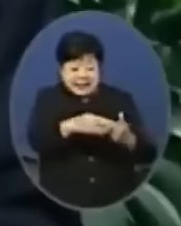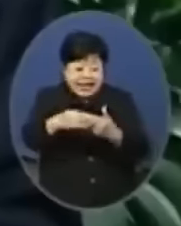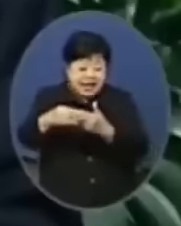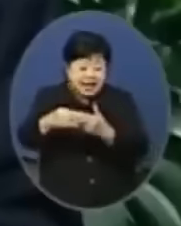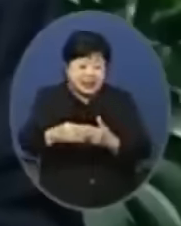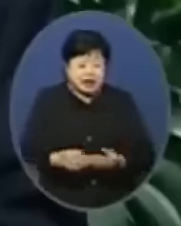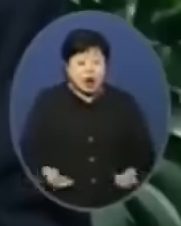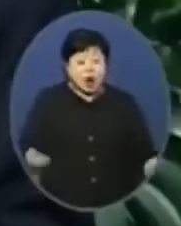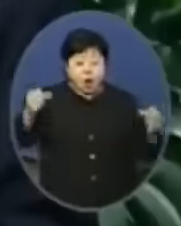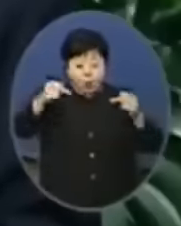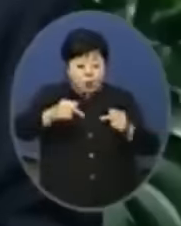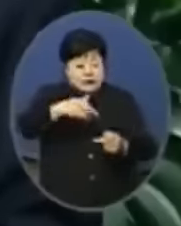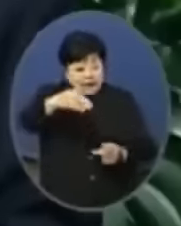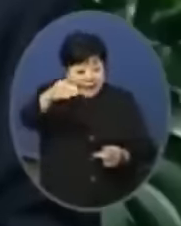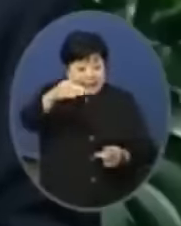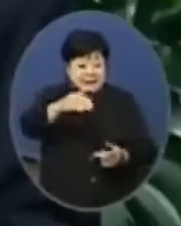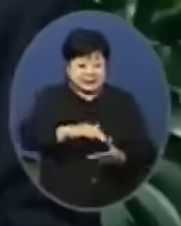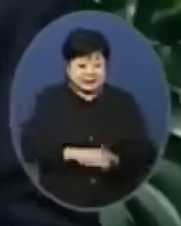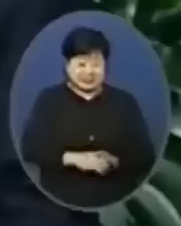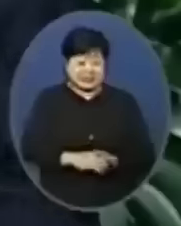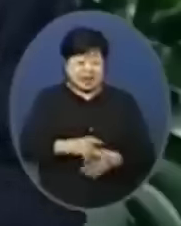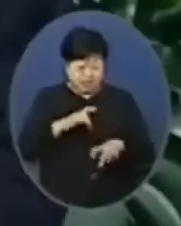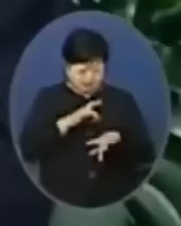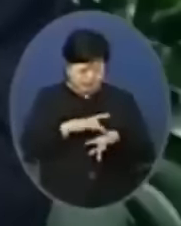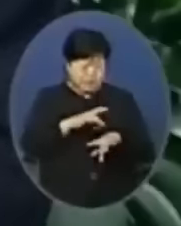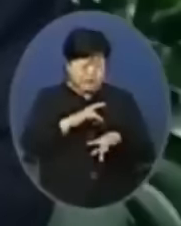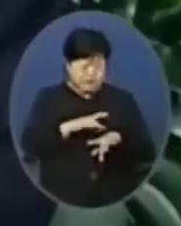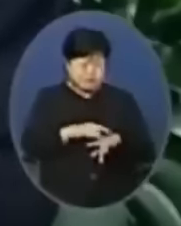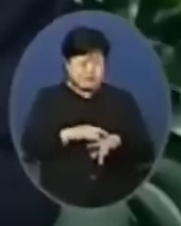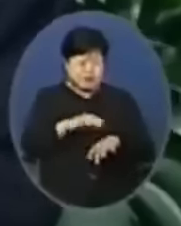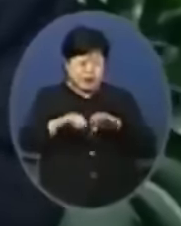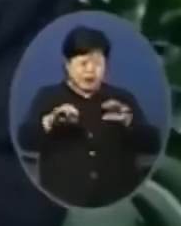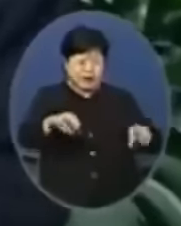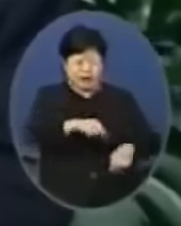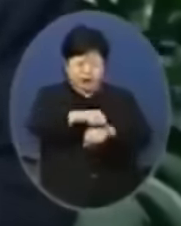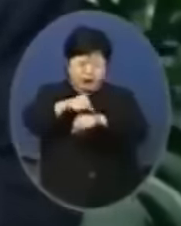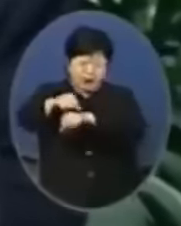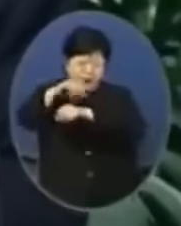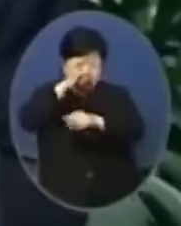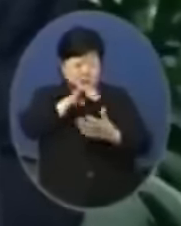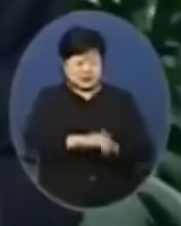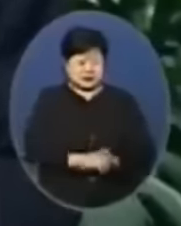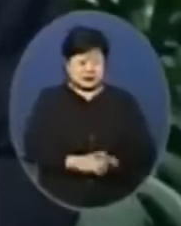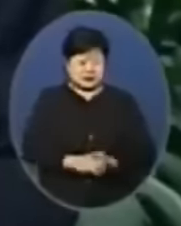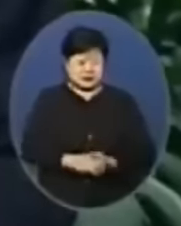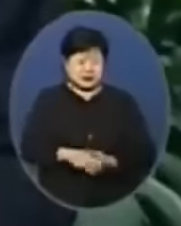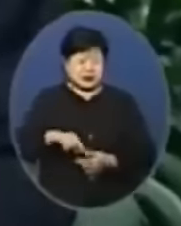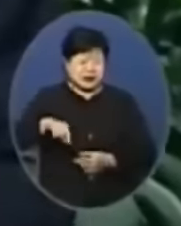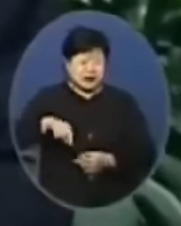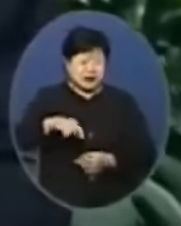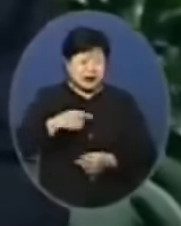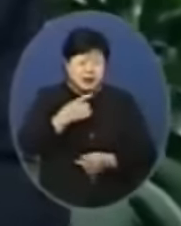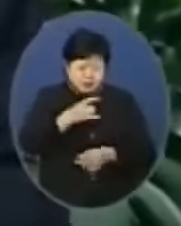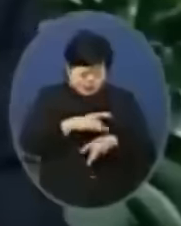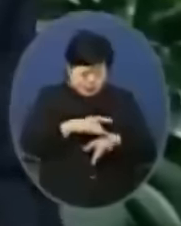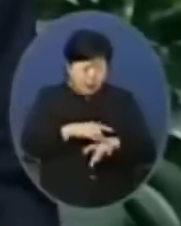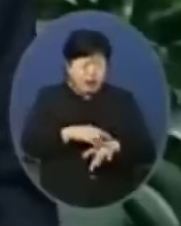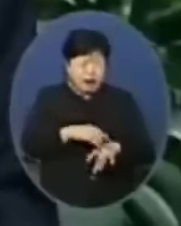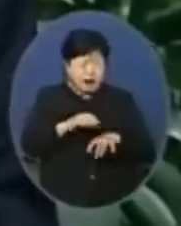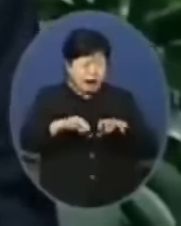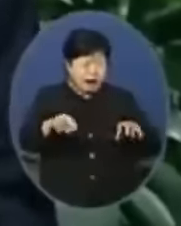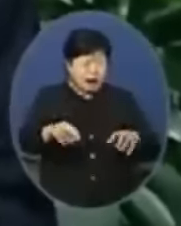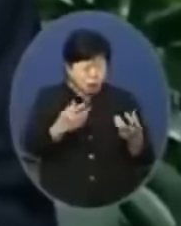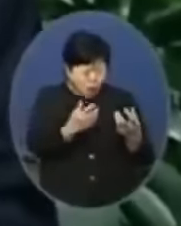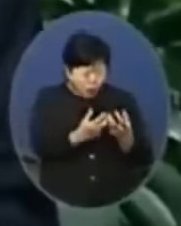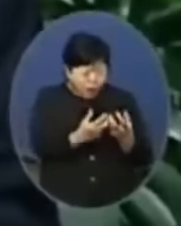큰 골짜기에 갔는데 골짜기 안에 뼈가 막 산더미처럼 차있어요. 백골이 산뜸이 좀 쌓여